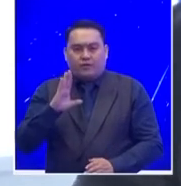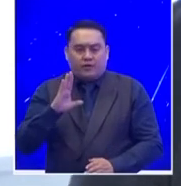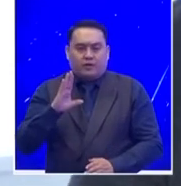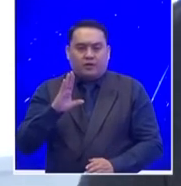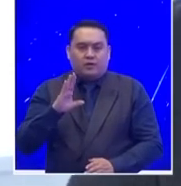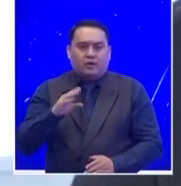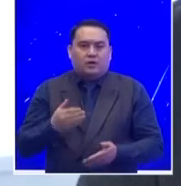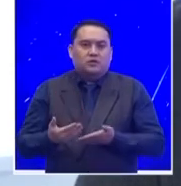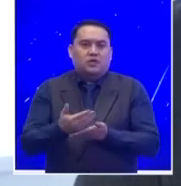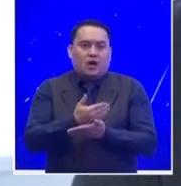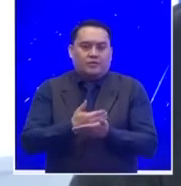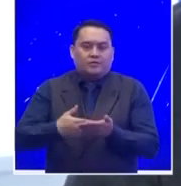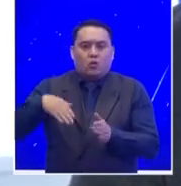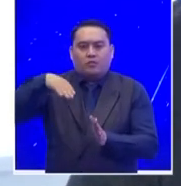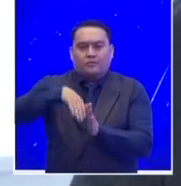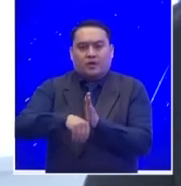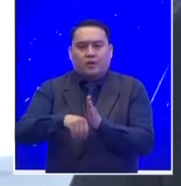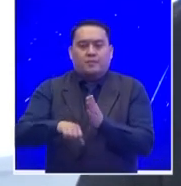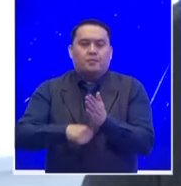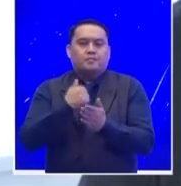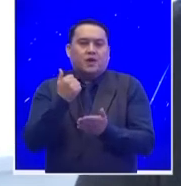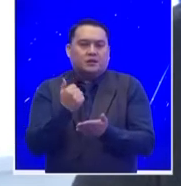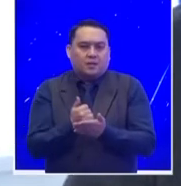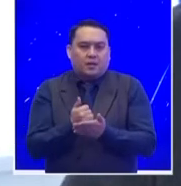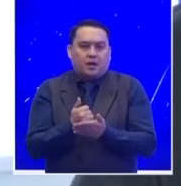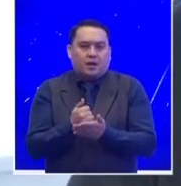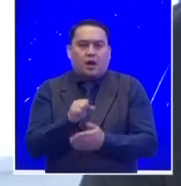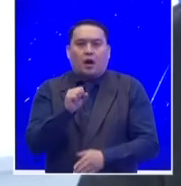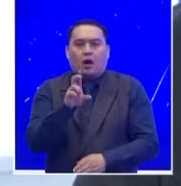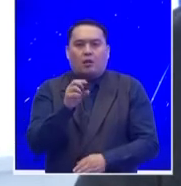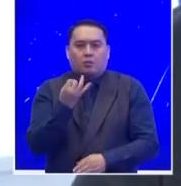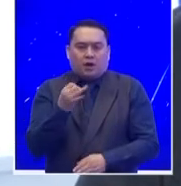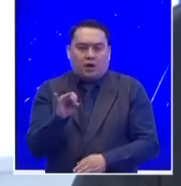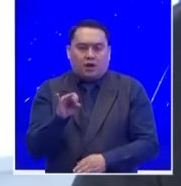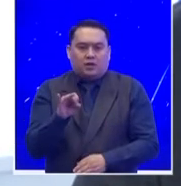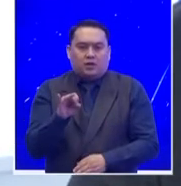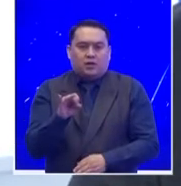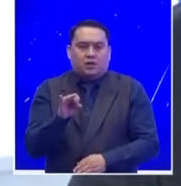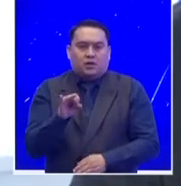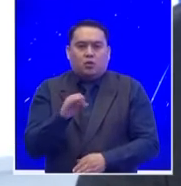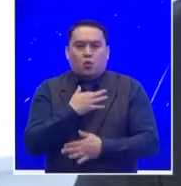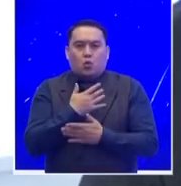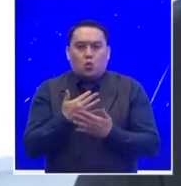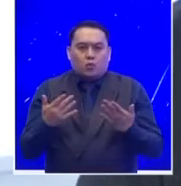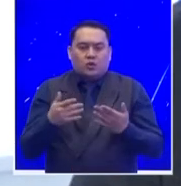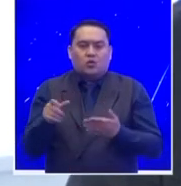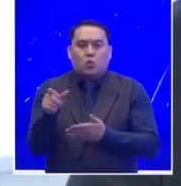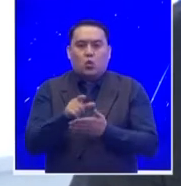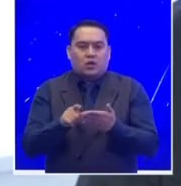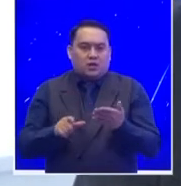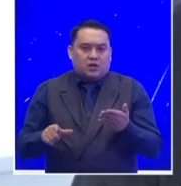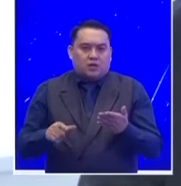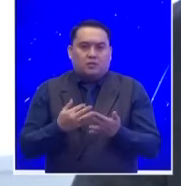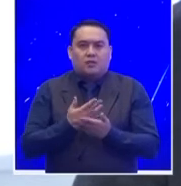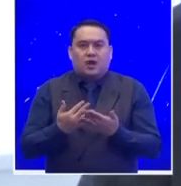не жинақтарын енгізді ғой өзі. Ал басында күмән келтіргені Абай сөзі деп жиналған көптеген өлеңдердің